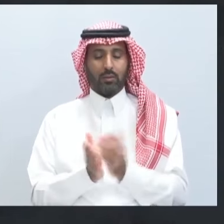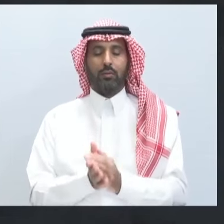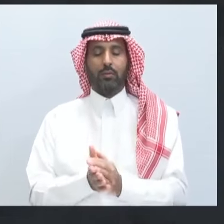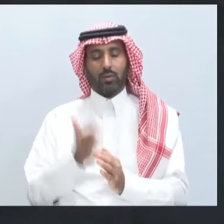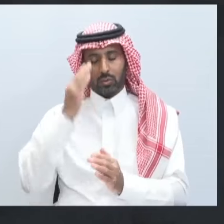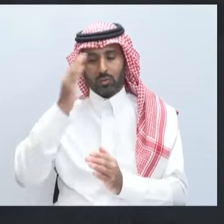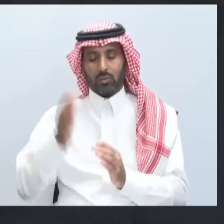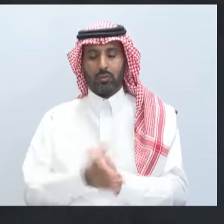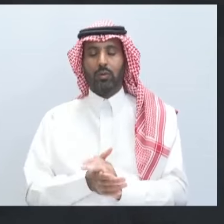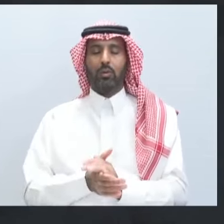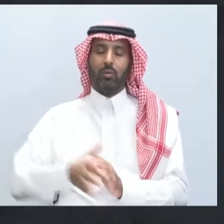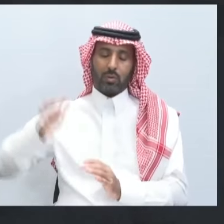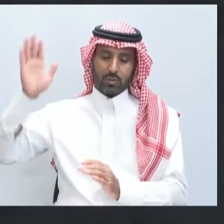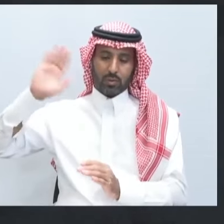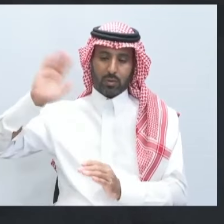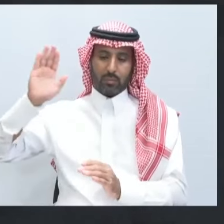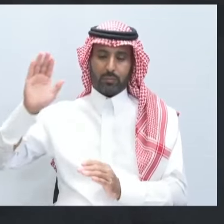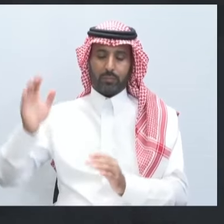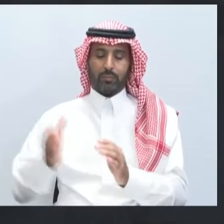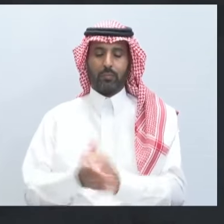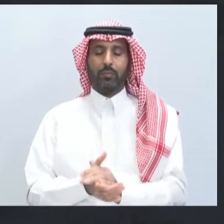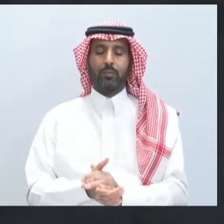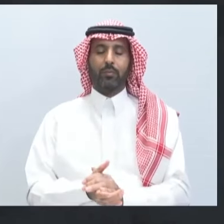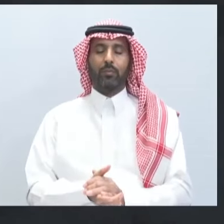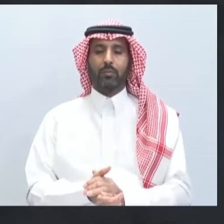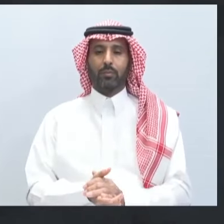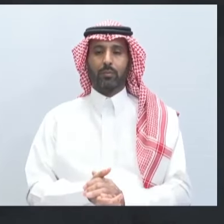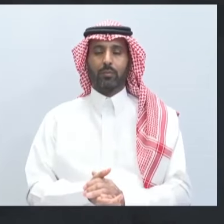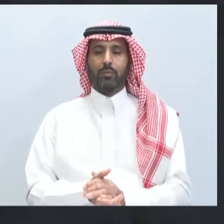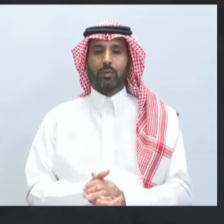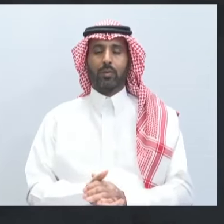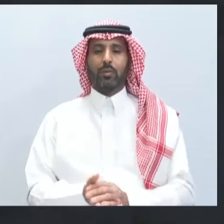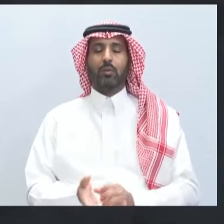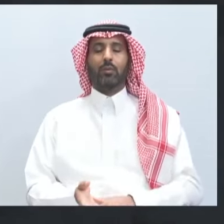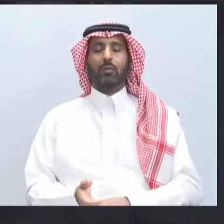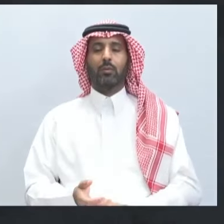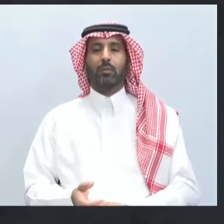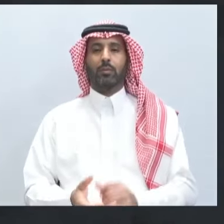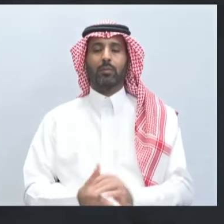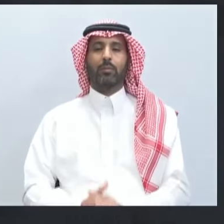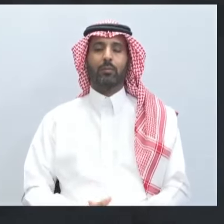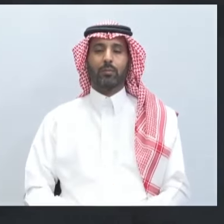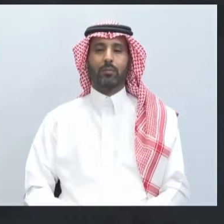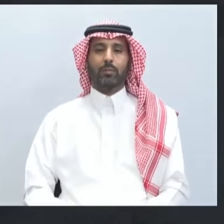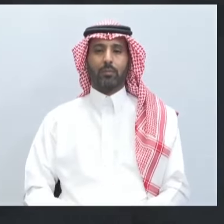اشكر لكم تفاعلكم التقيكم باذن الله في درس قادم هذا والله اعلم وصلى الله وسلم على نبينا محمد